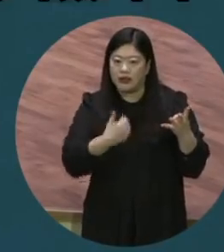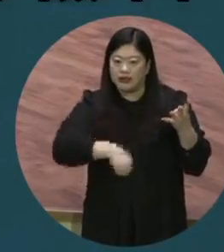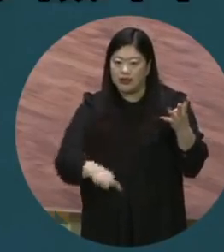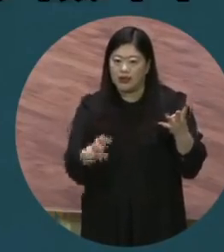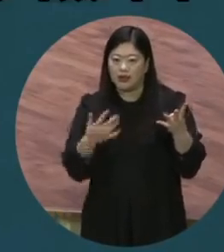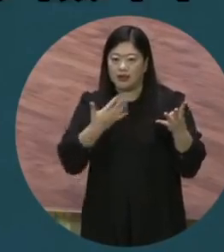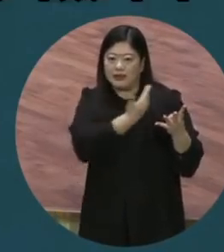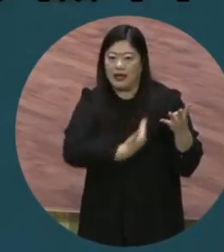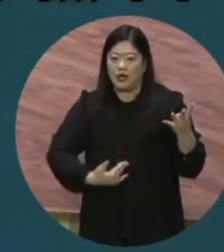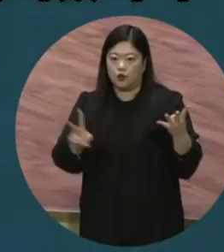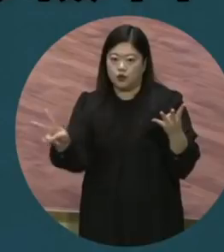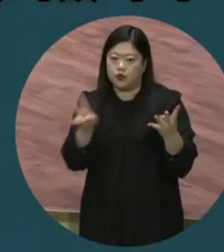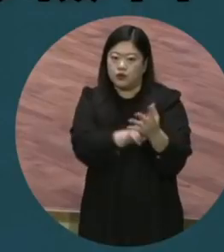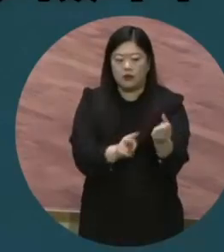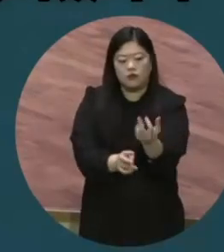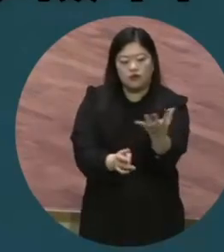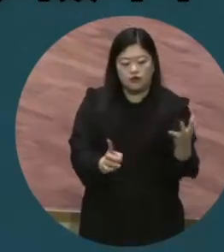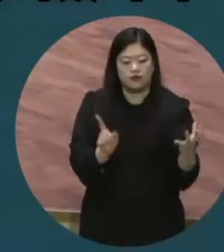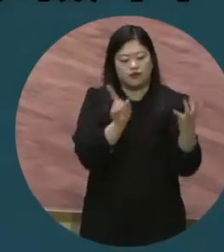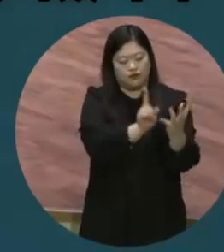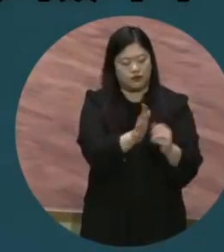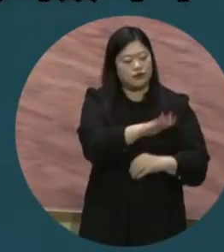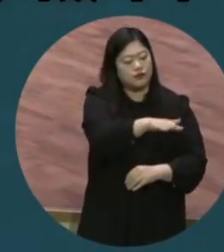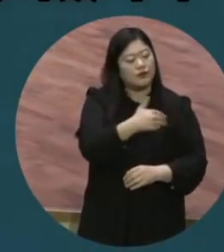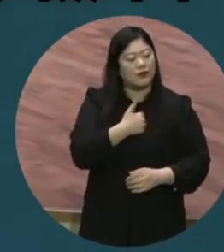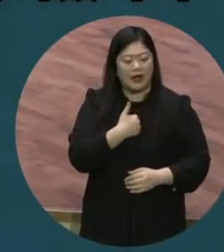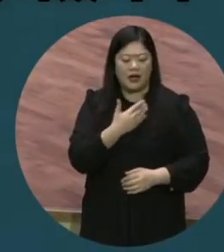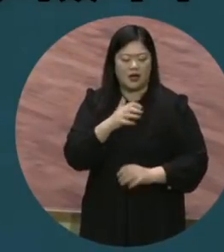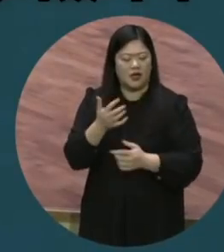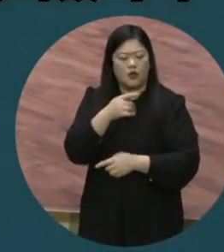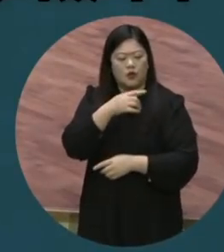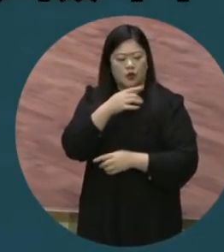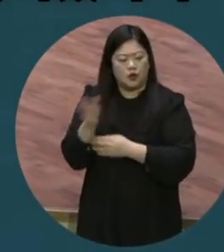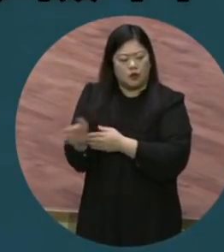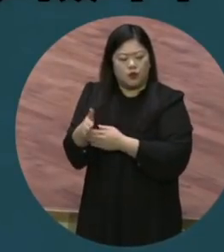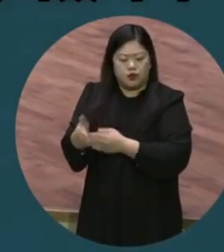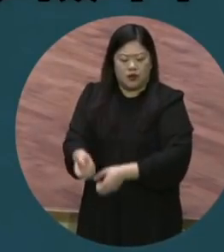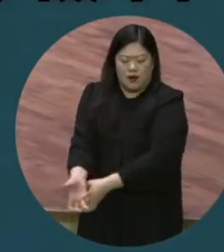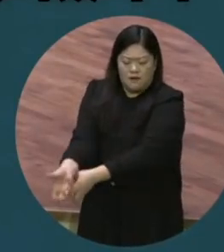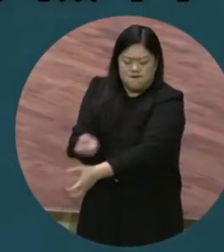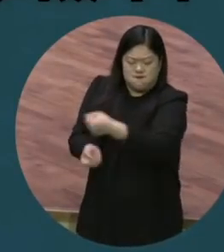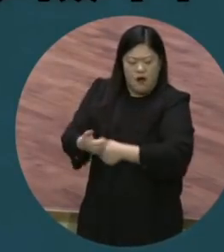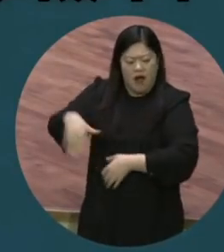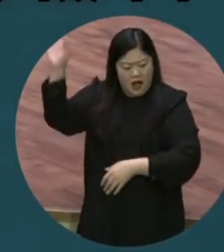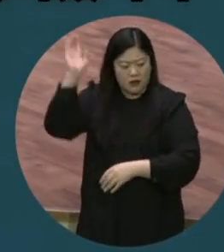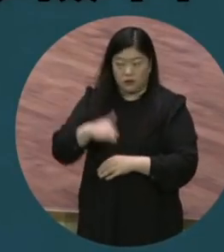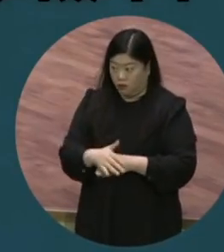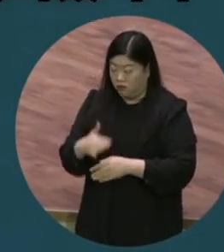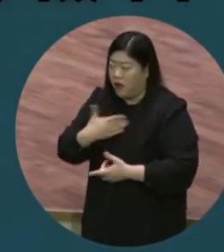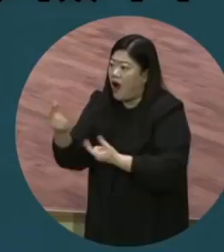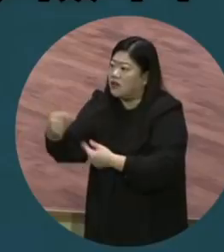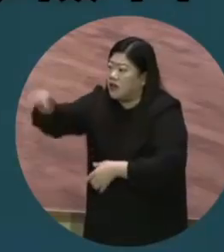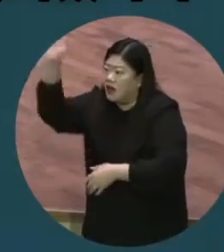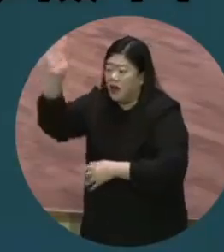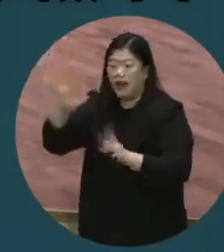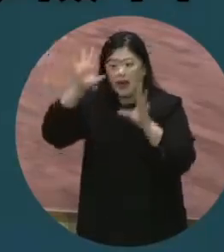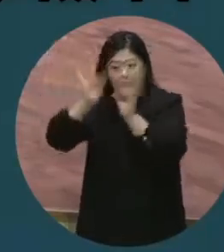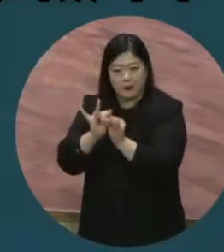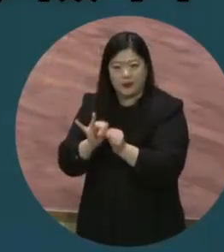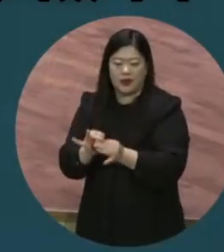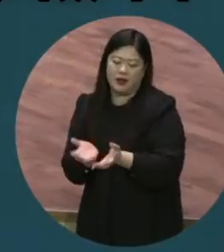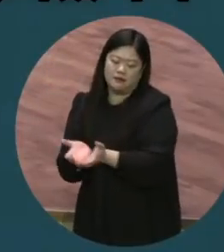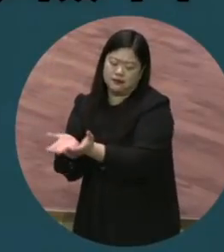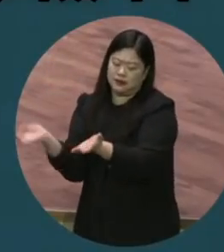함께 있더니 시몬 베드로가 나는 물고기 잡으러 가노라 하니 그들이 우리도 함께 가겠다 하고 나가서